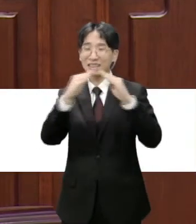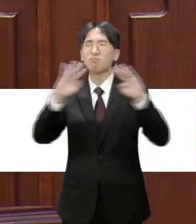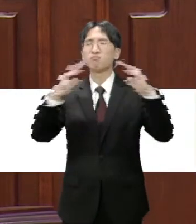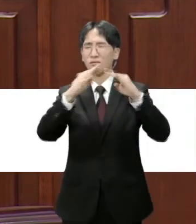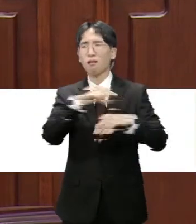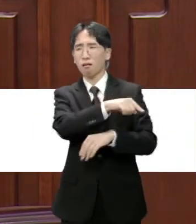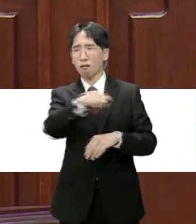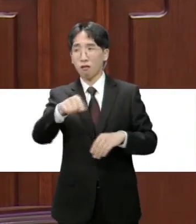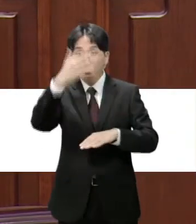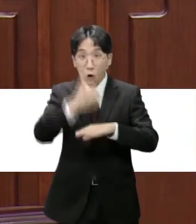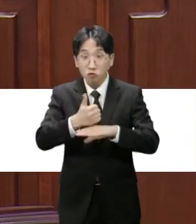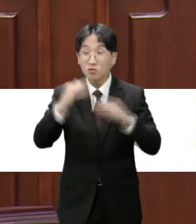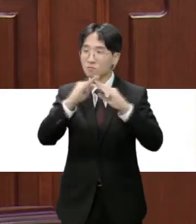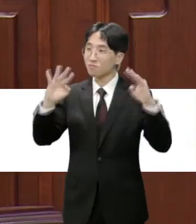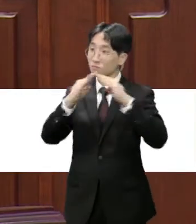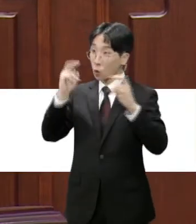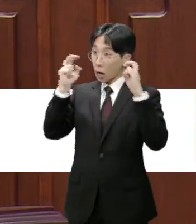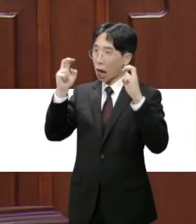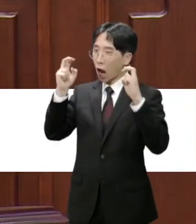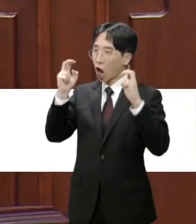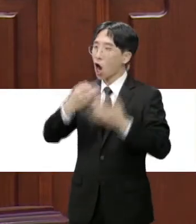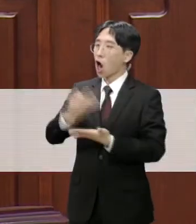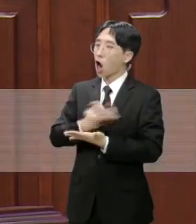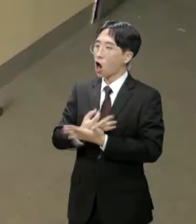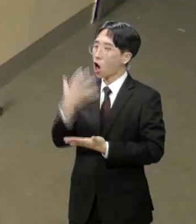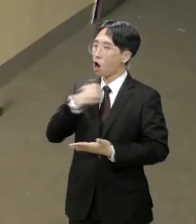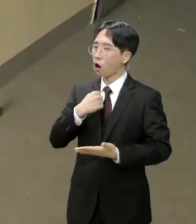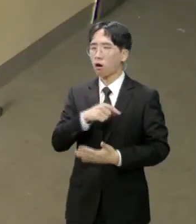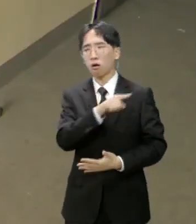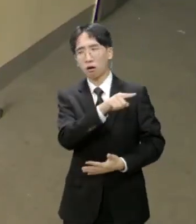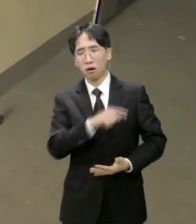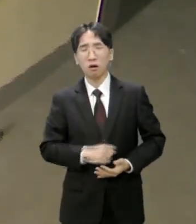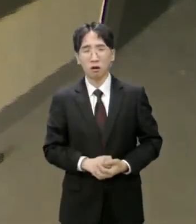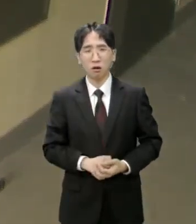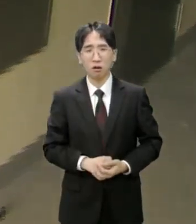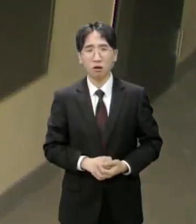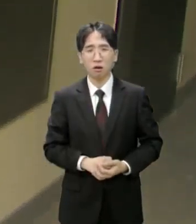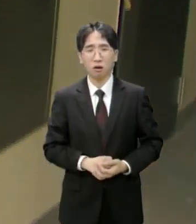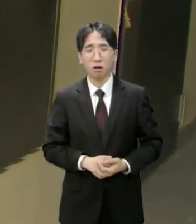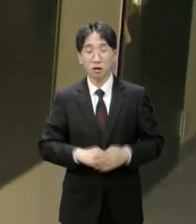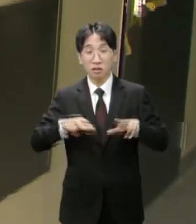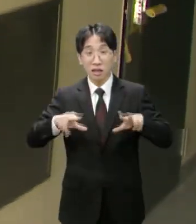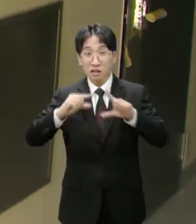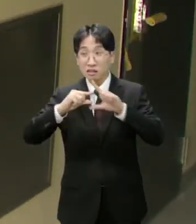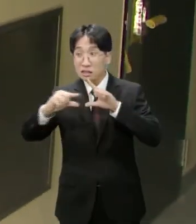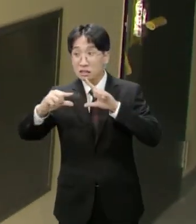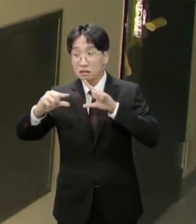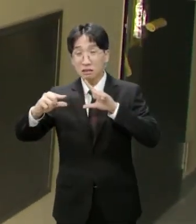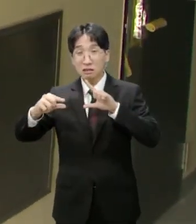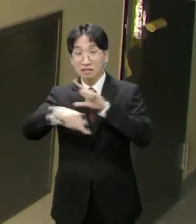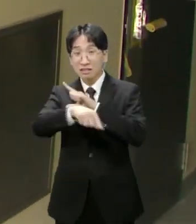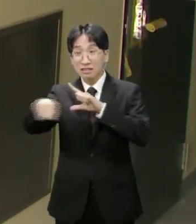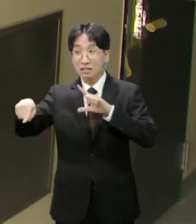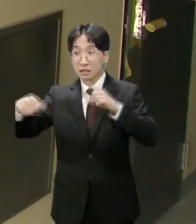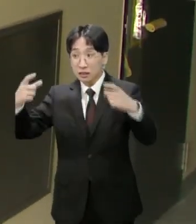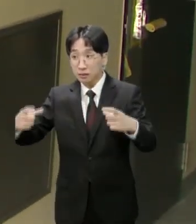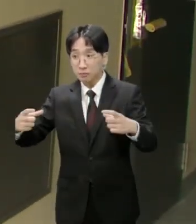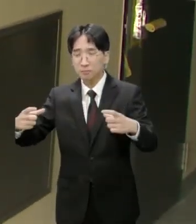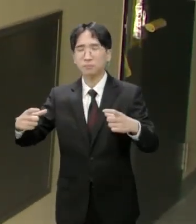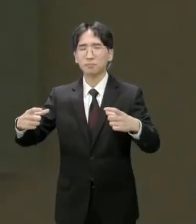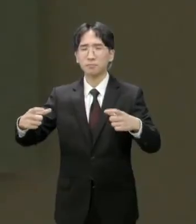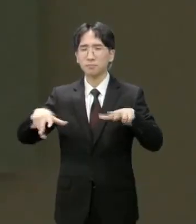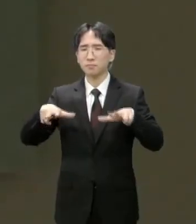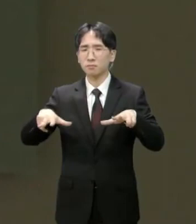임대사업자만 일속을 차리는 결과가 되고 있습니다. 이미 완공된 일부 지역에서는 월세 부담으로 민간임대